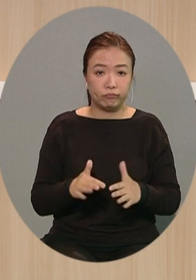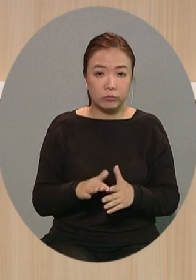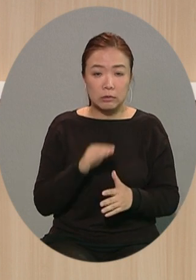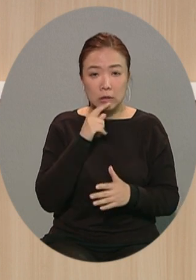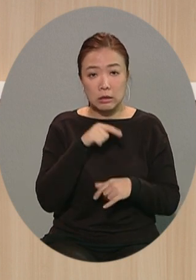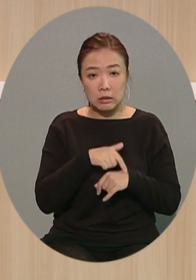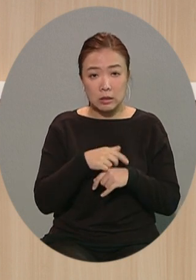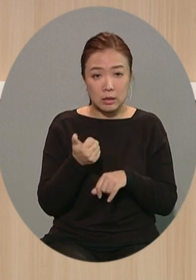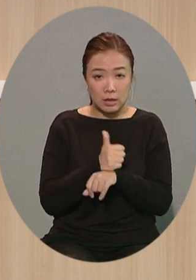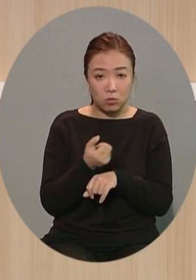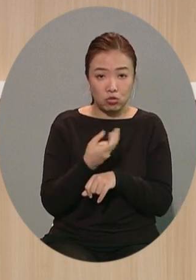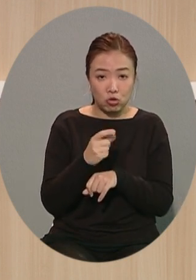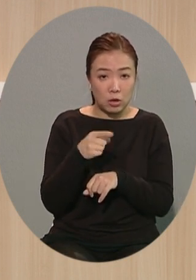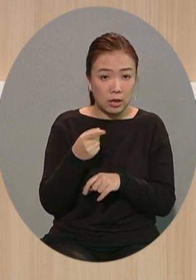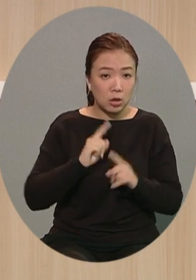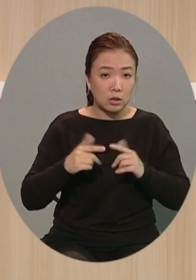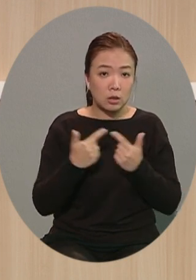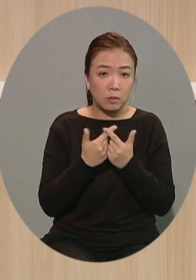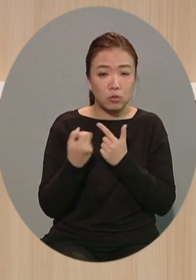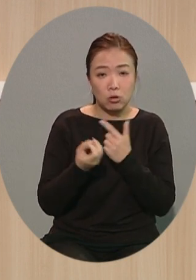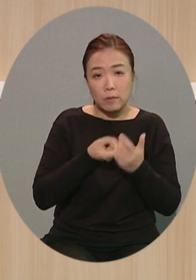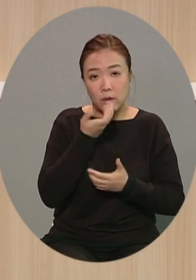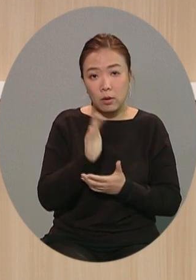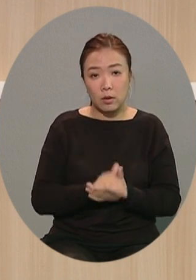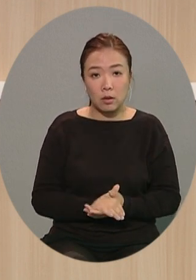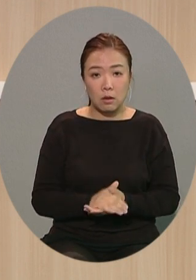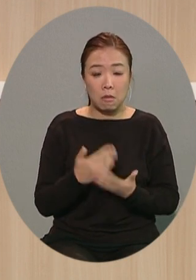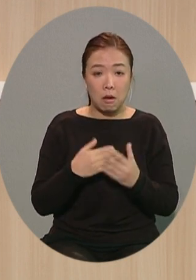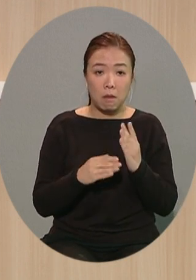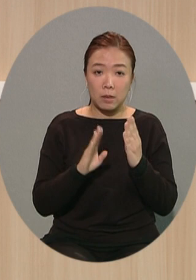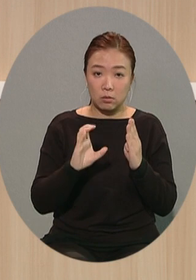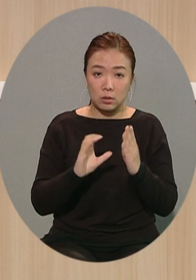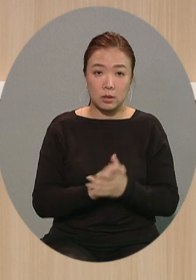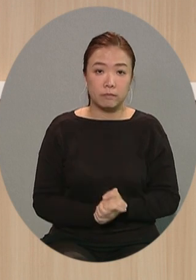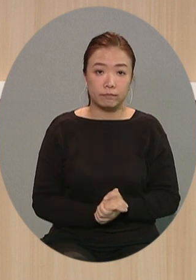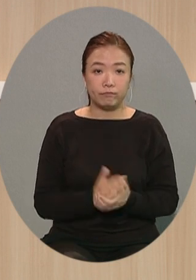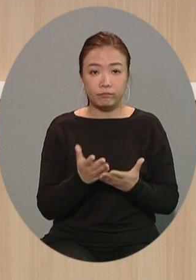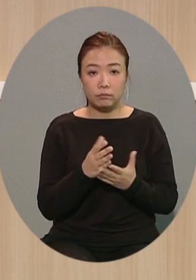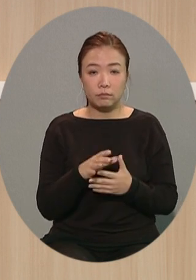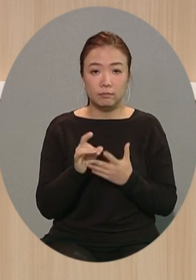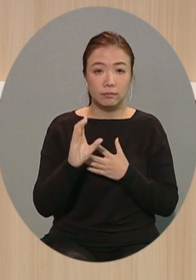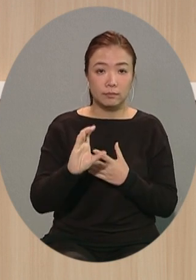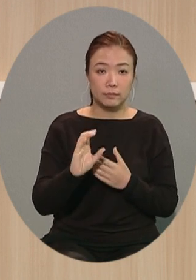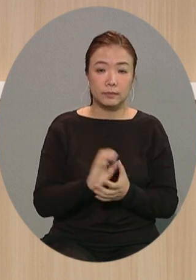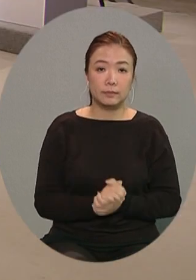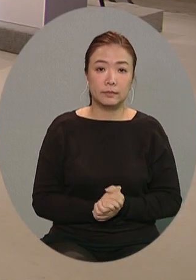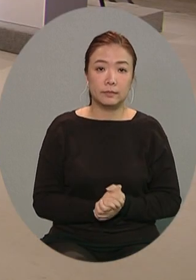仲有冇機會咧，可以喺自由辯論講下你嘅意見。剩翻 B 同 C， 三號周嘉誠。 C 啊，唔該。